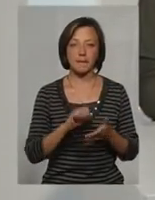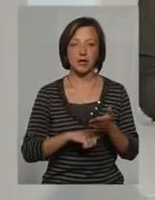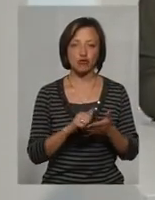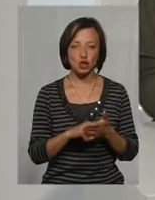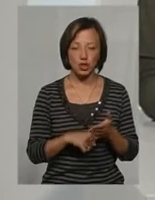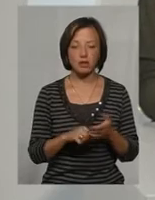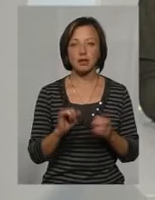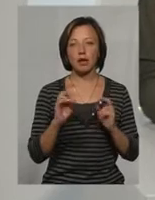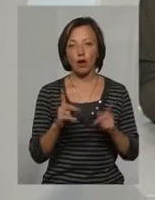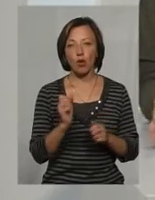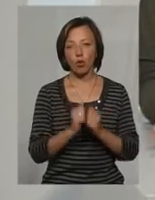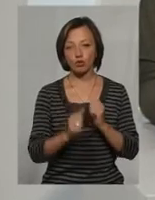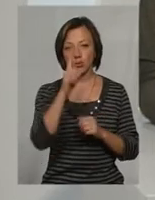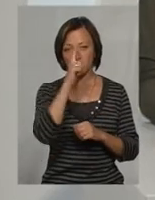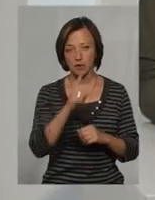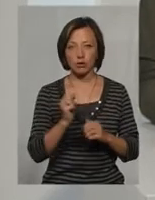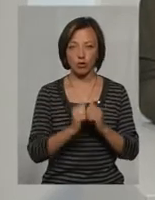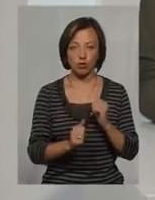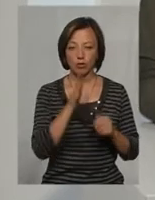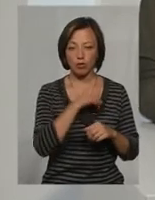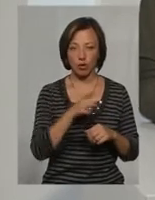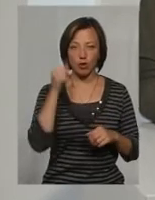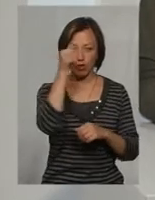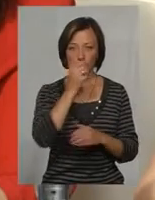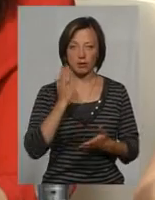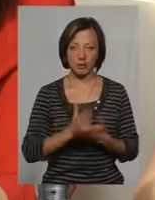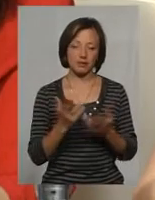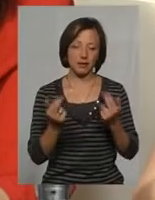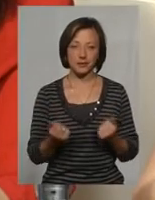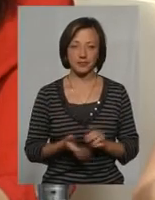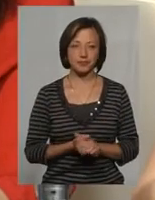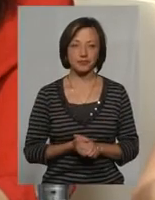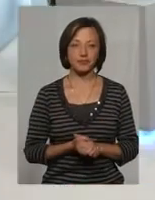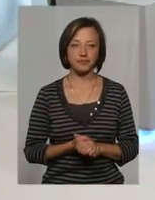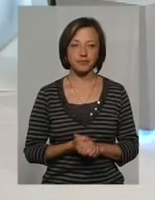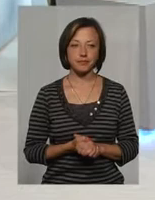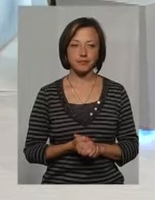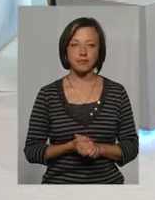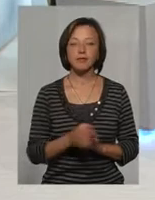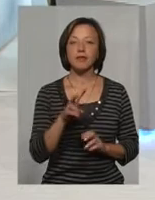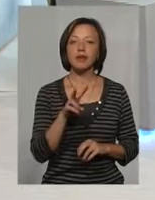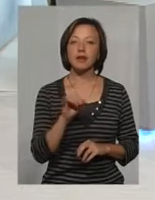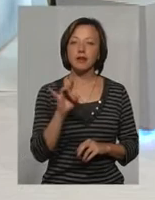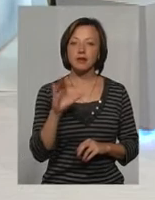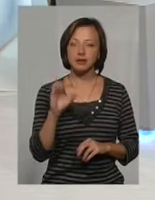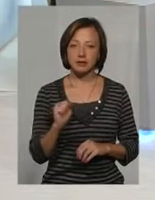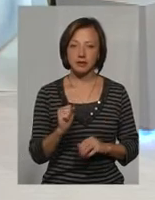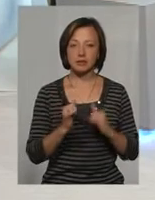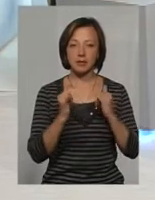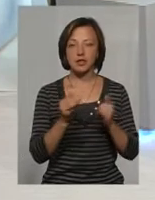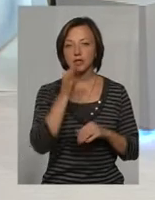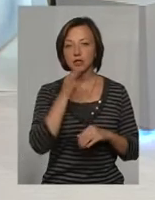як і кожного місяця, кожної пори року, мають своє місце. Звичайно. Пані Лариса, скажіть, будь ласка, які